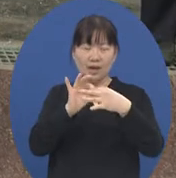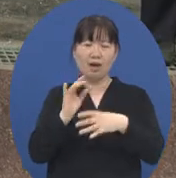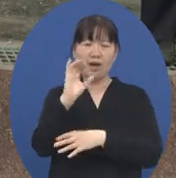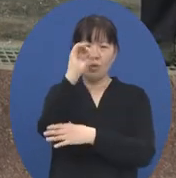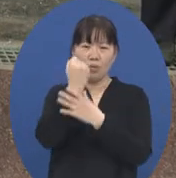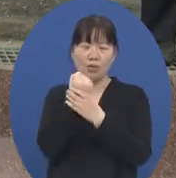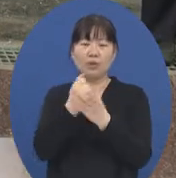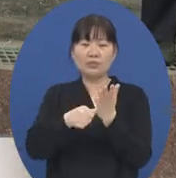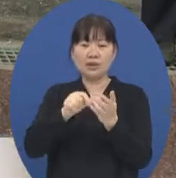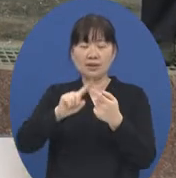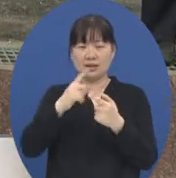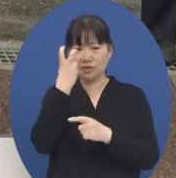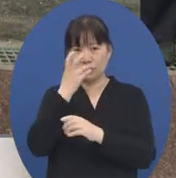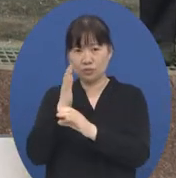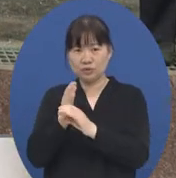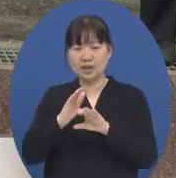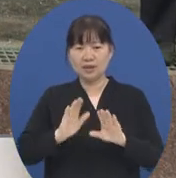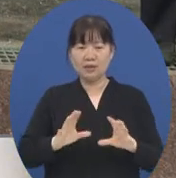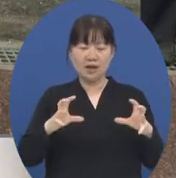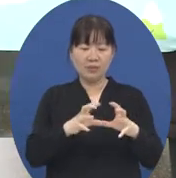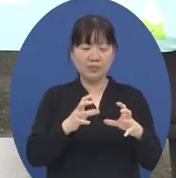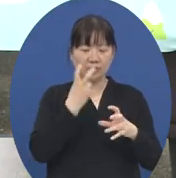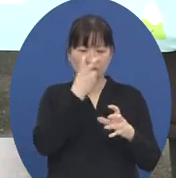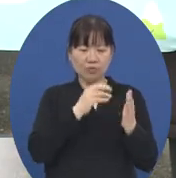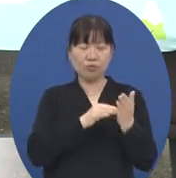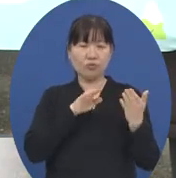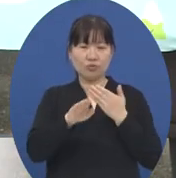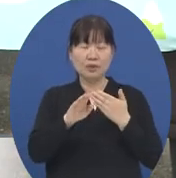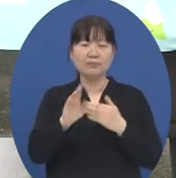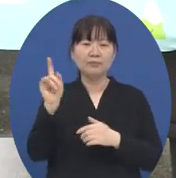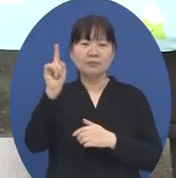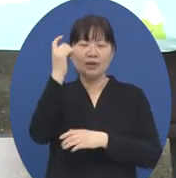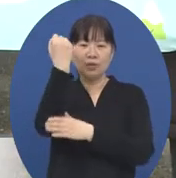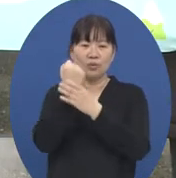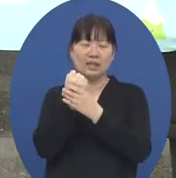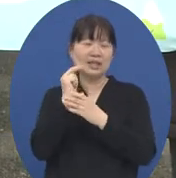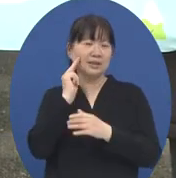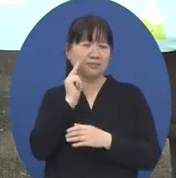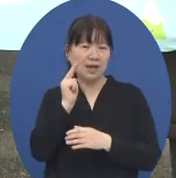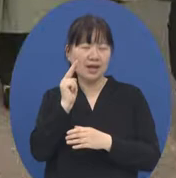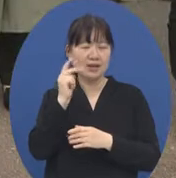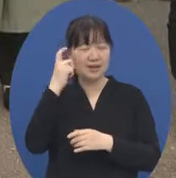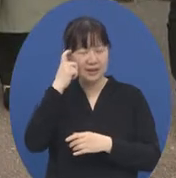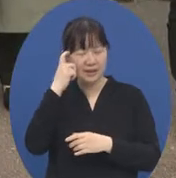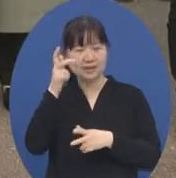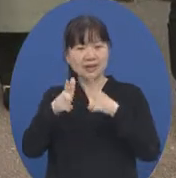있습니다. 경기도는 이번 합동 점검 후에도 대기 오염 정도가 심할 것으로 우려되는